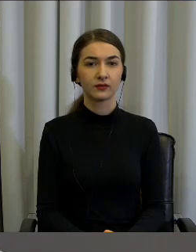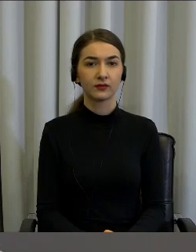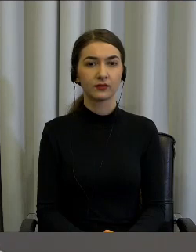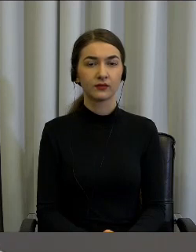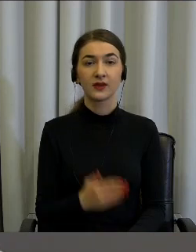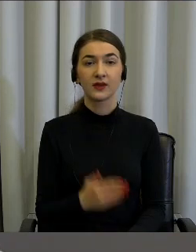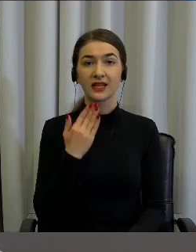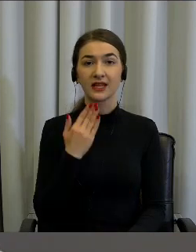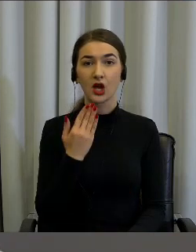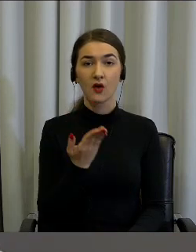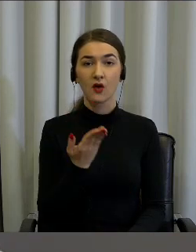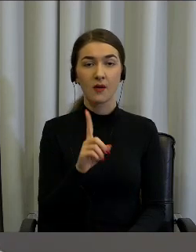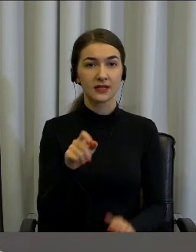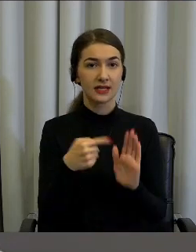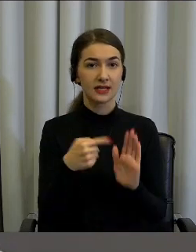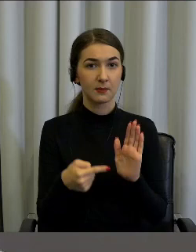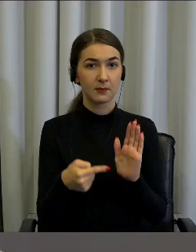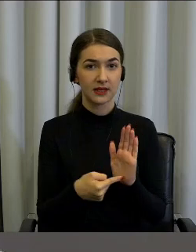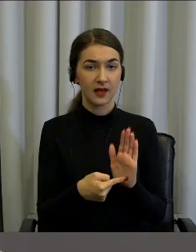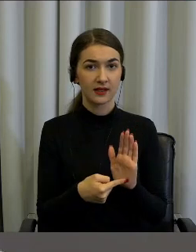дякуємо вам за